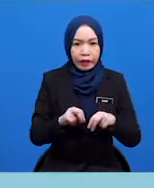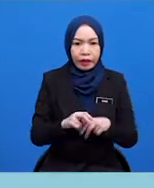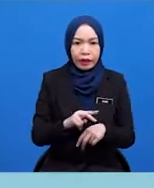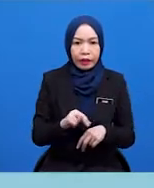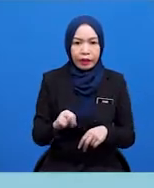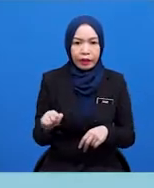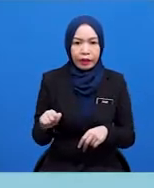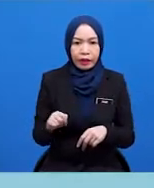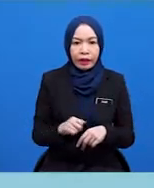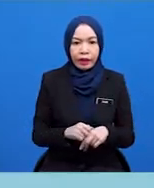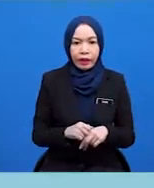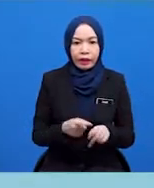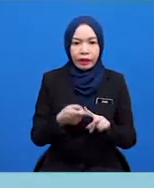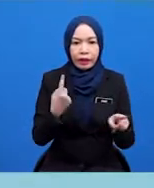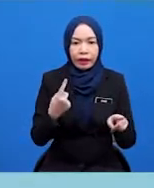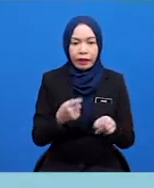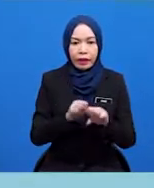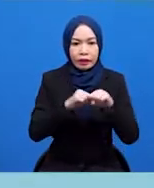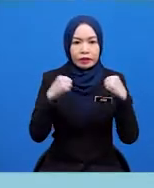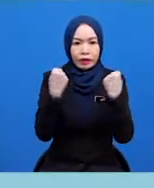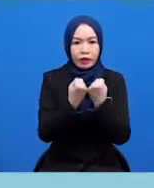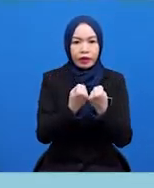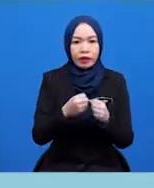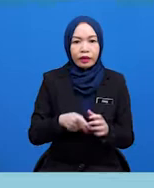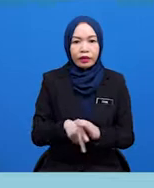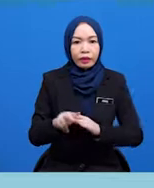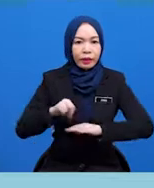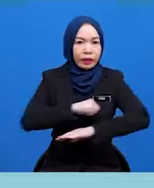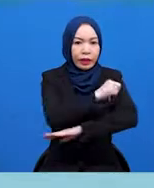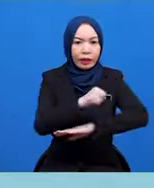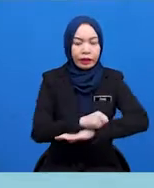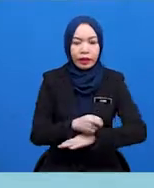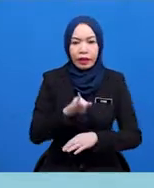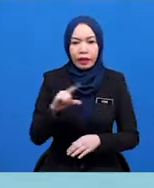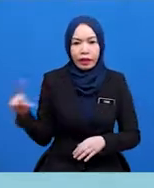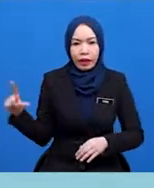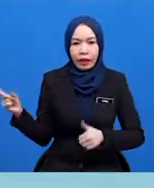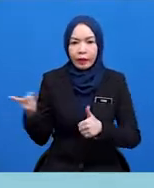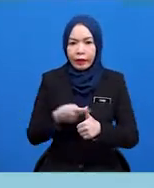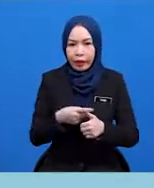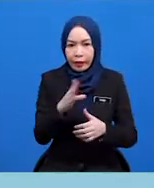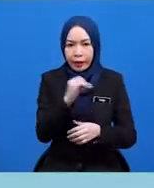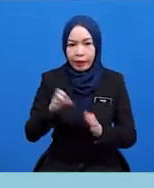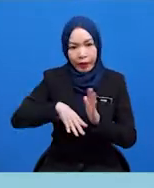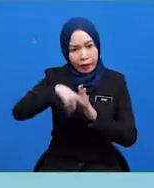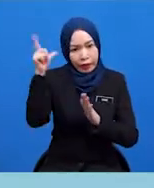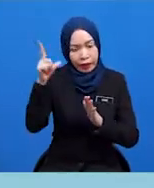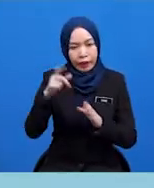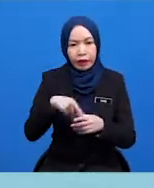pertanian. Sumbangan pertama ialah dapat meningkatkan keluaran dalam negara